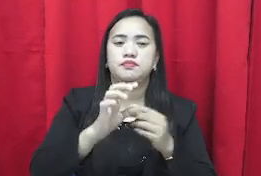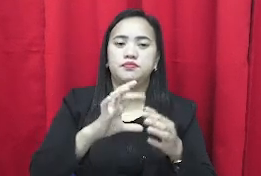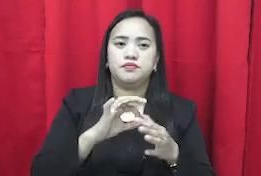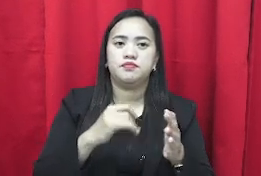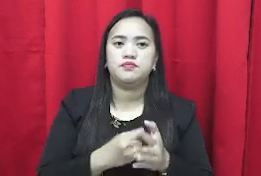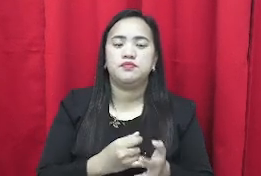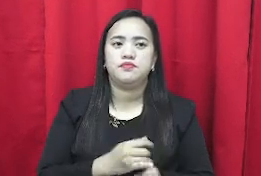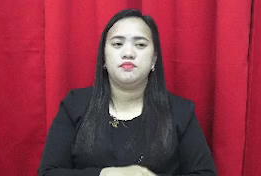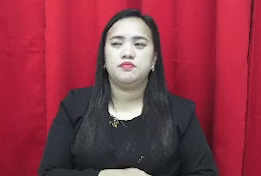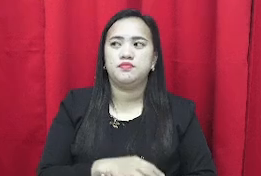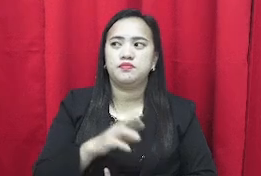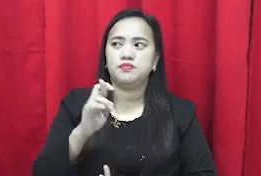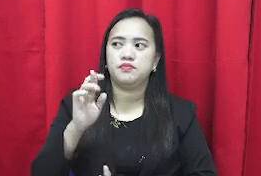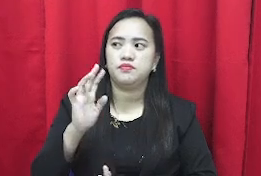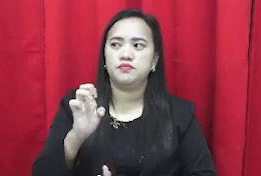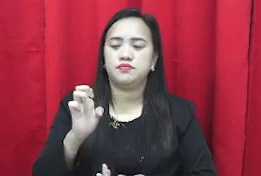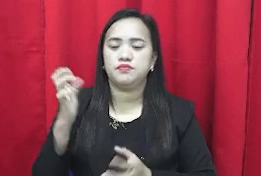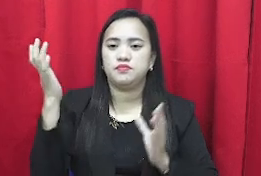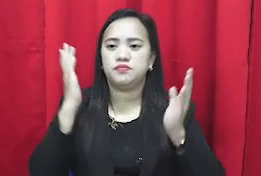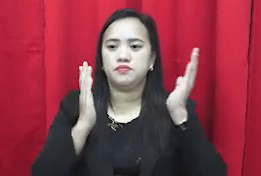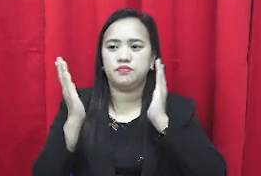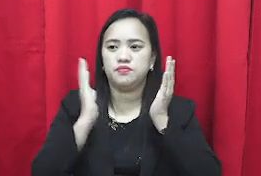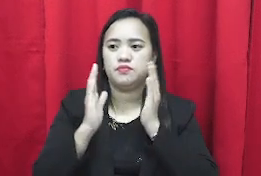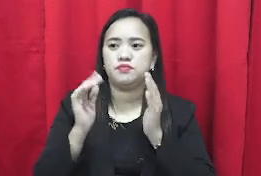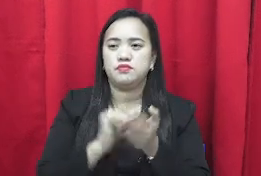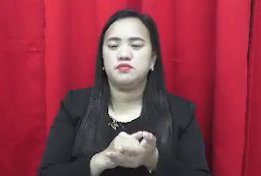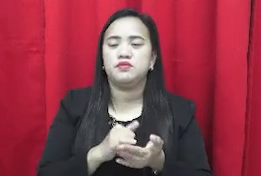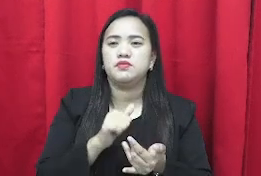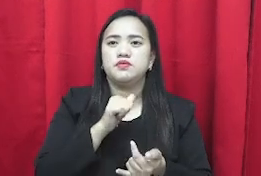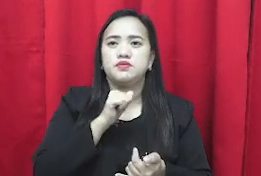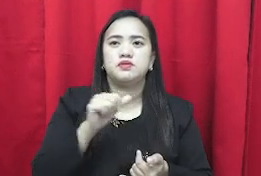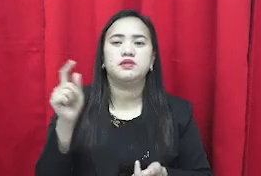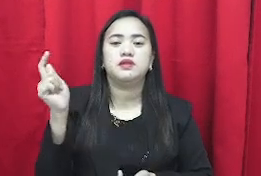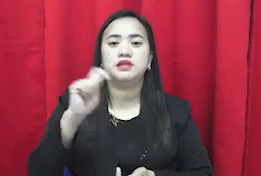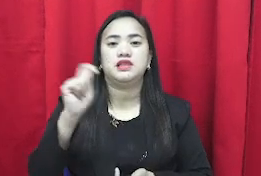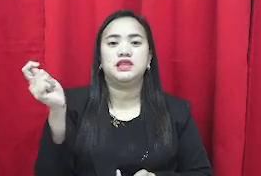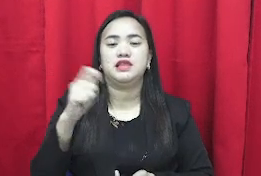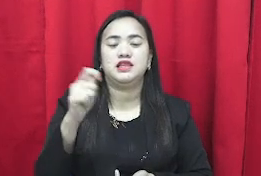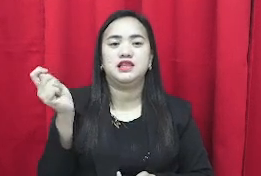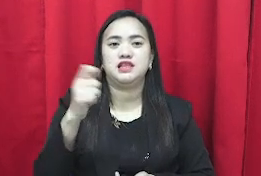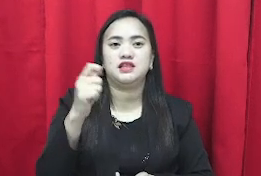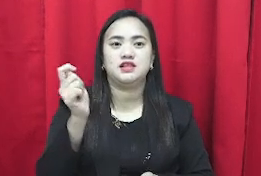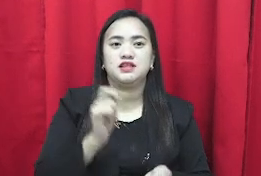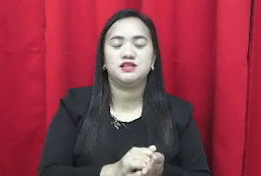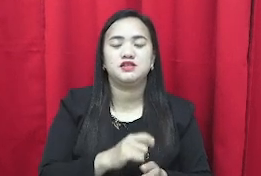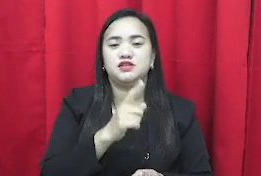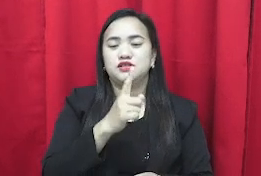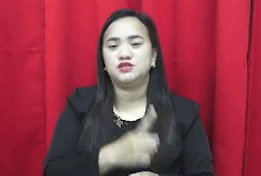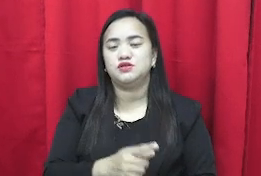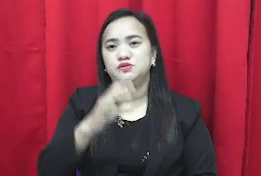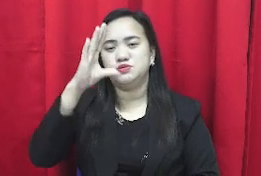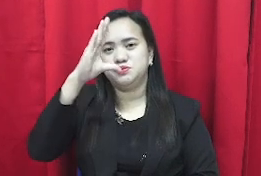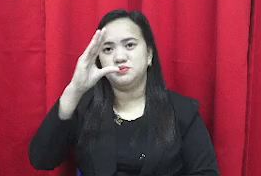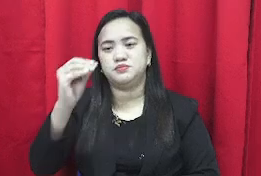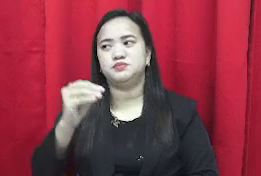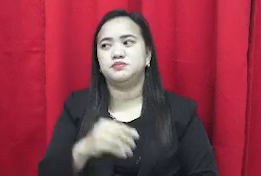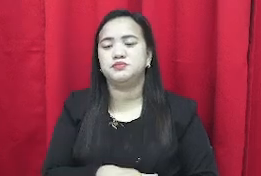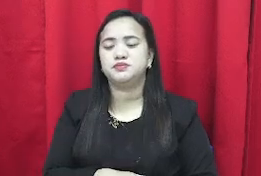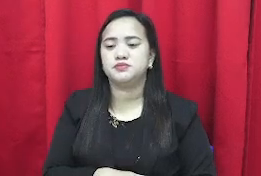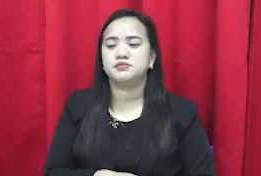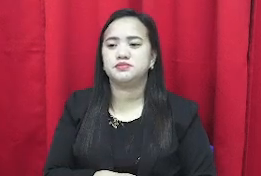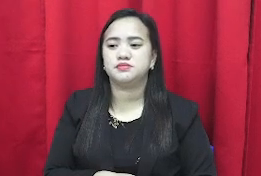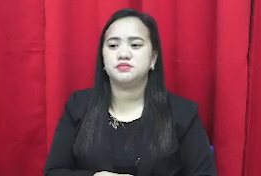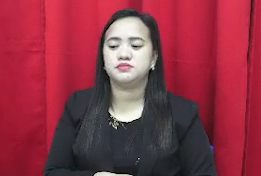Sila yung mga matured na ha Hindi yung mga pa tiktok tiktok o mga tunay na lalaki talaga yan yon totoo yan o may mga